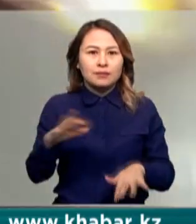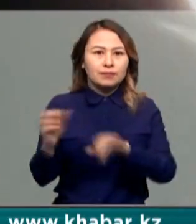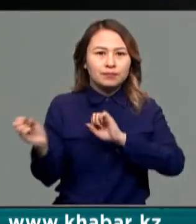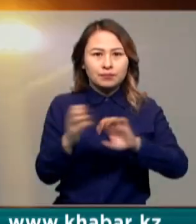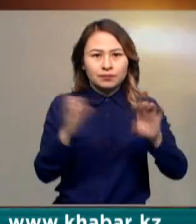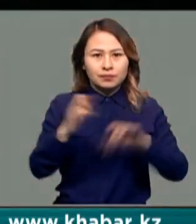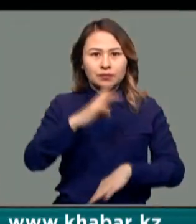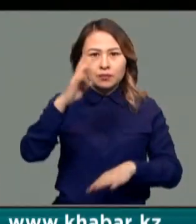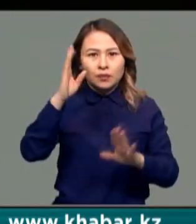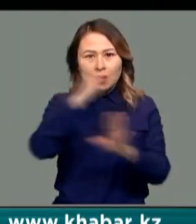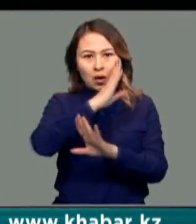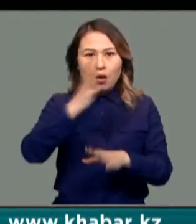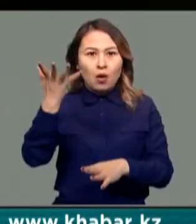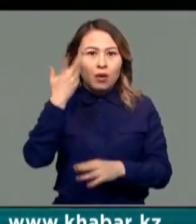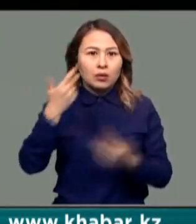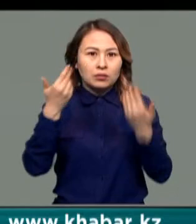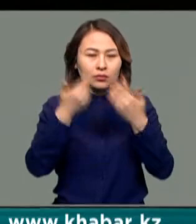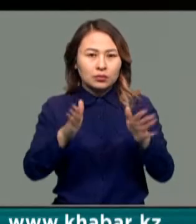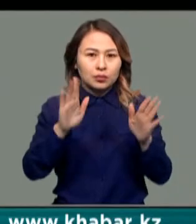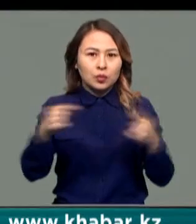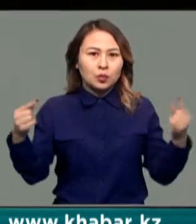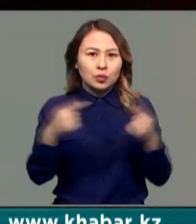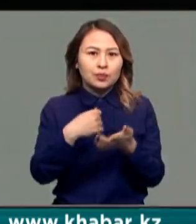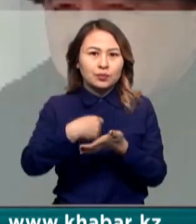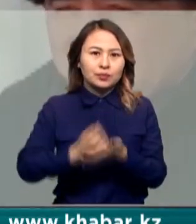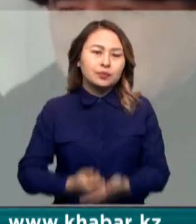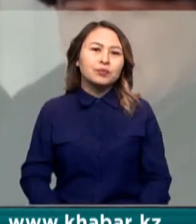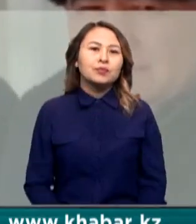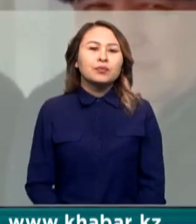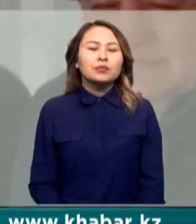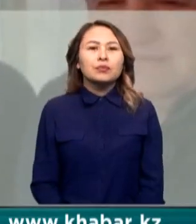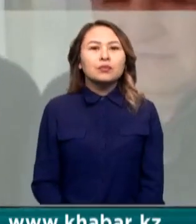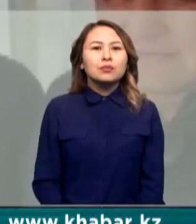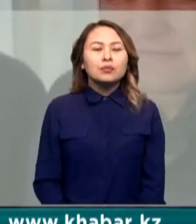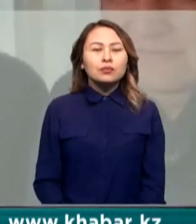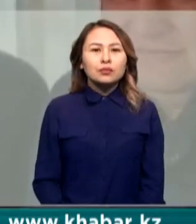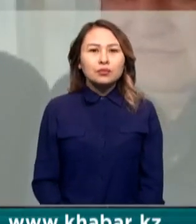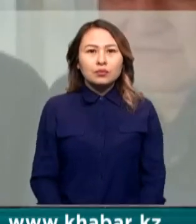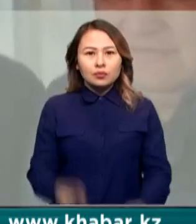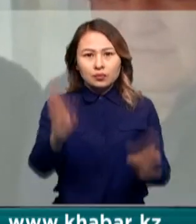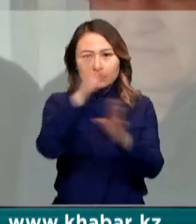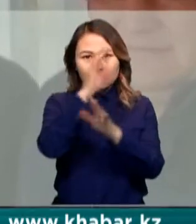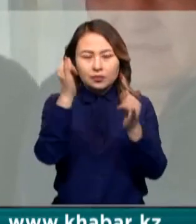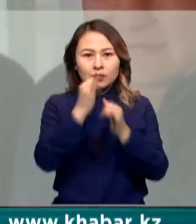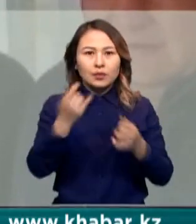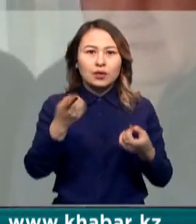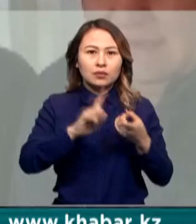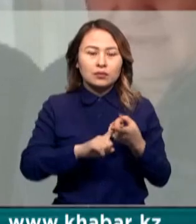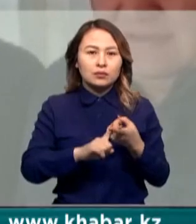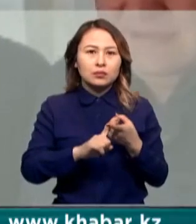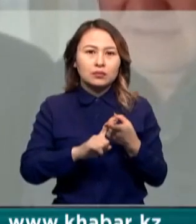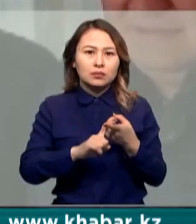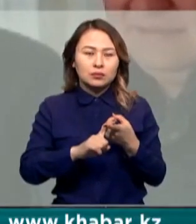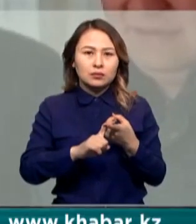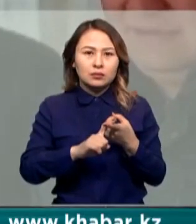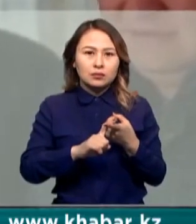орналастырылды. Күн райы ашылғанға дейін сонда тұрақтамақ. Осындай ауа райының қолайсыздығынан тап болдық.